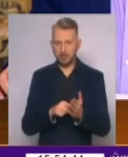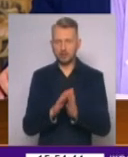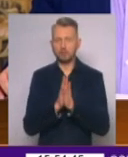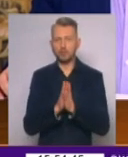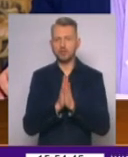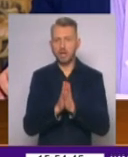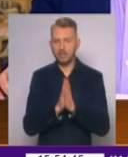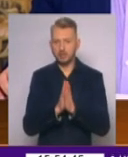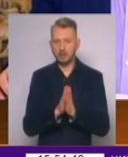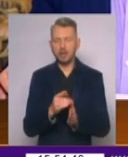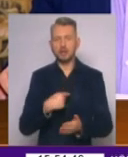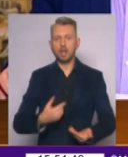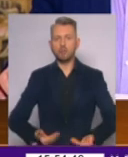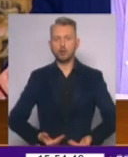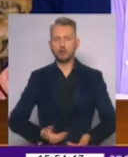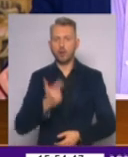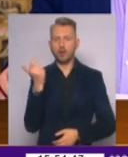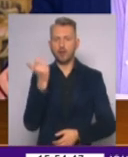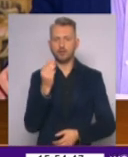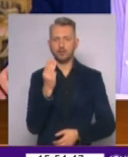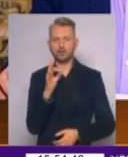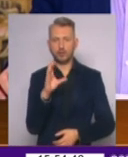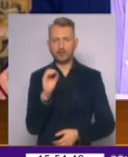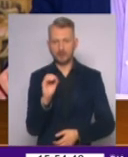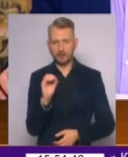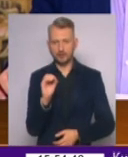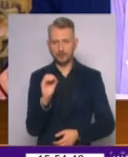ласка, я проживаю по Харківському шосе.